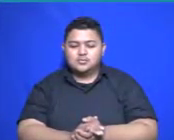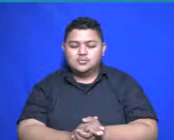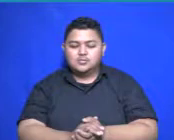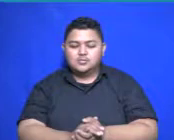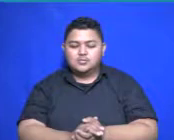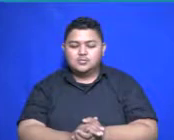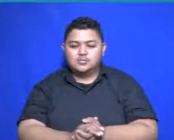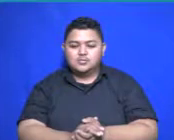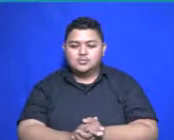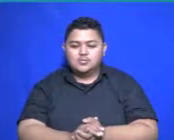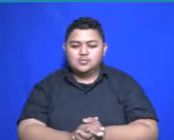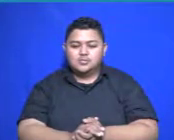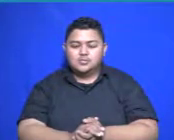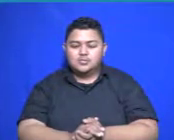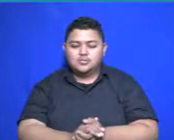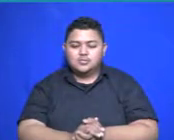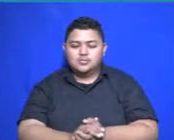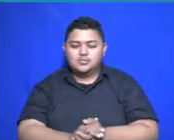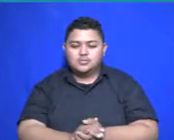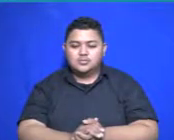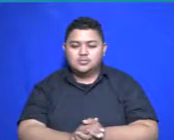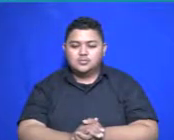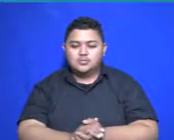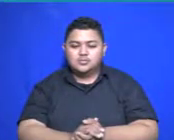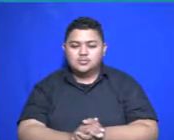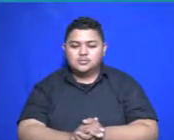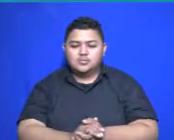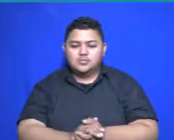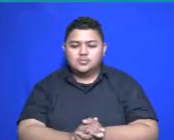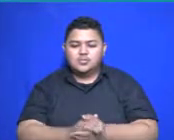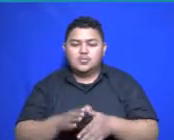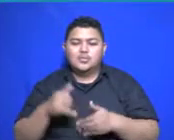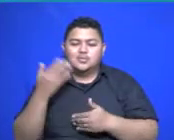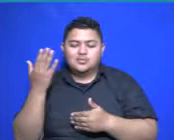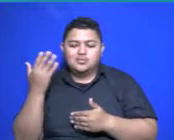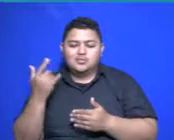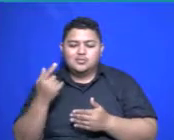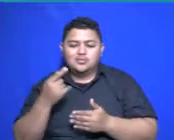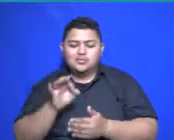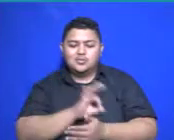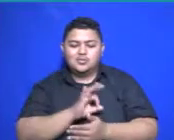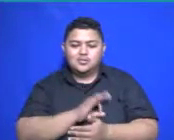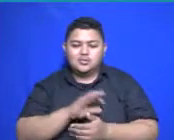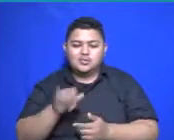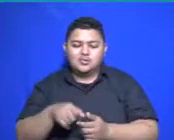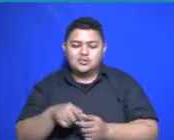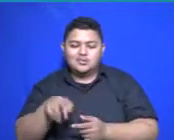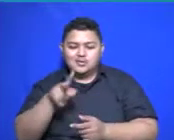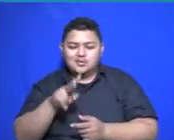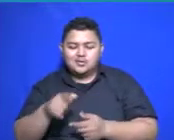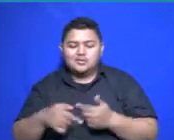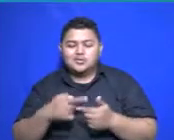yang belum kita kenal dan hampir kita drop. Waktu itu Bapak Presiden berkesempatan untuk meninjau langsung